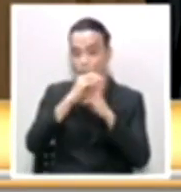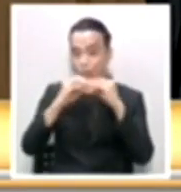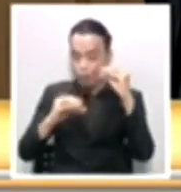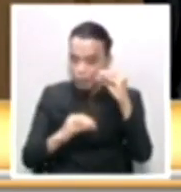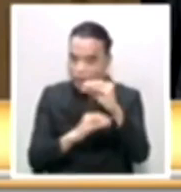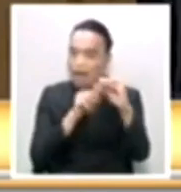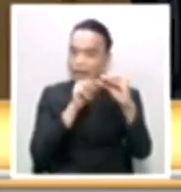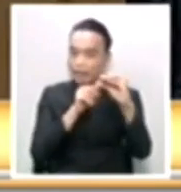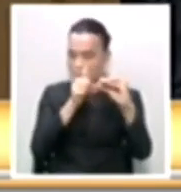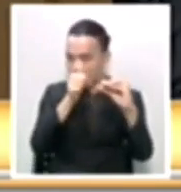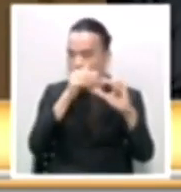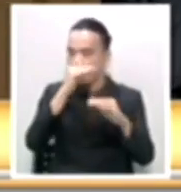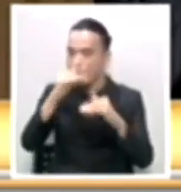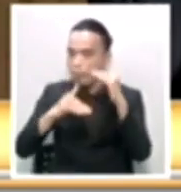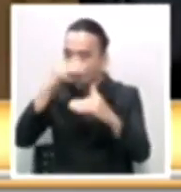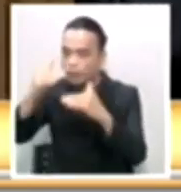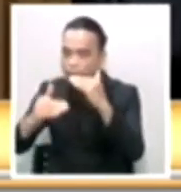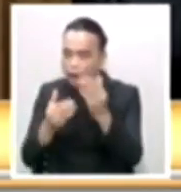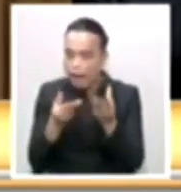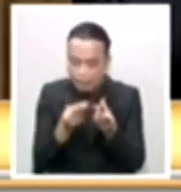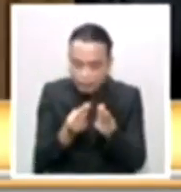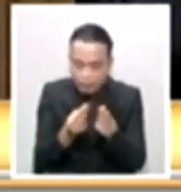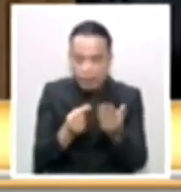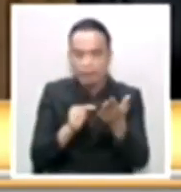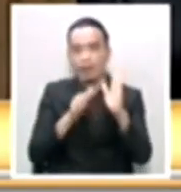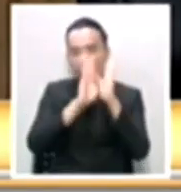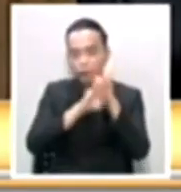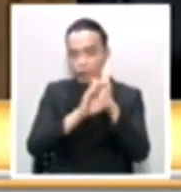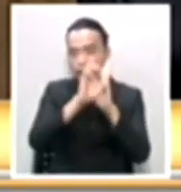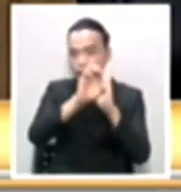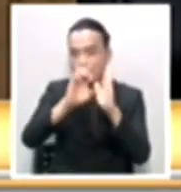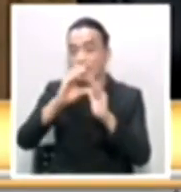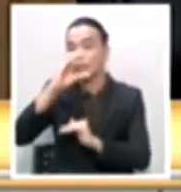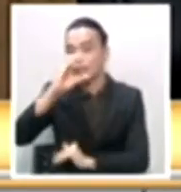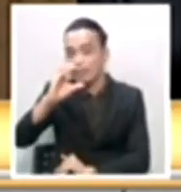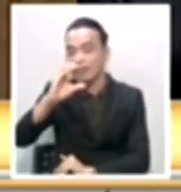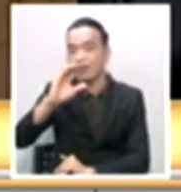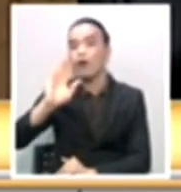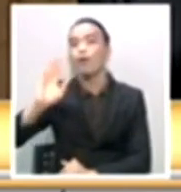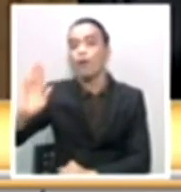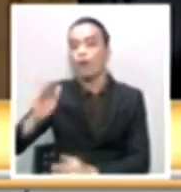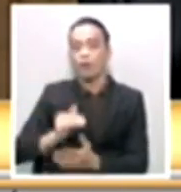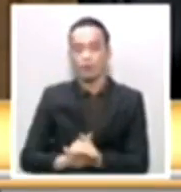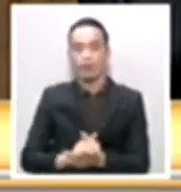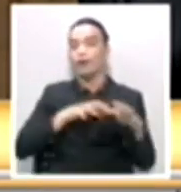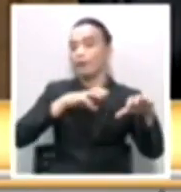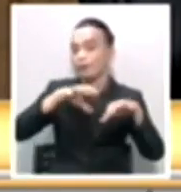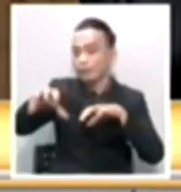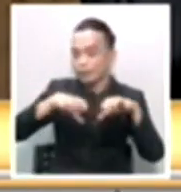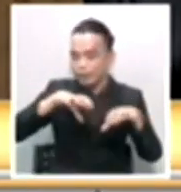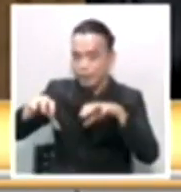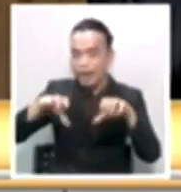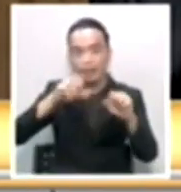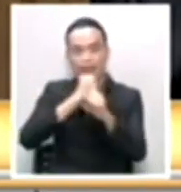าพื้นที่ภาคตะวันออกที่เรียกกัน EEC นะครับการดำเนินการดังกล่าวนั้นก็ไป